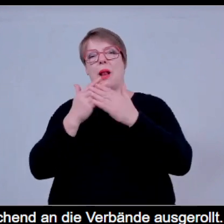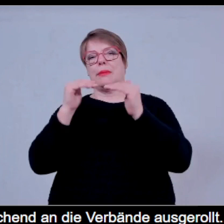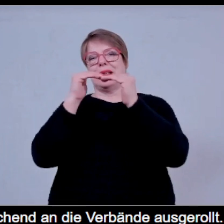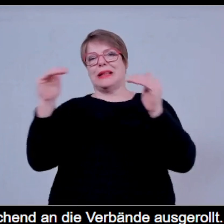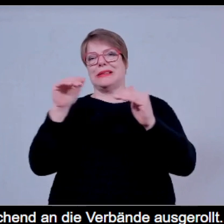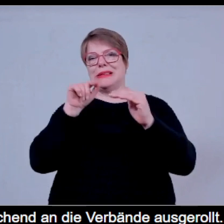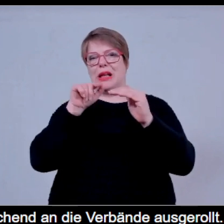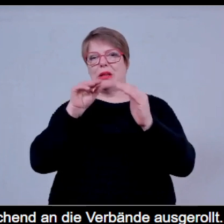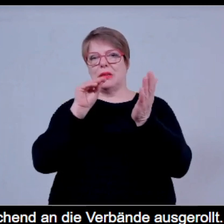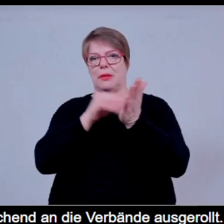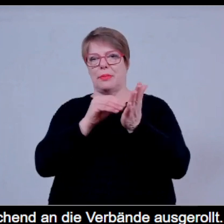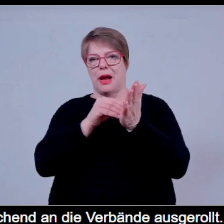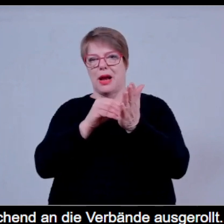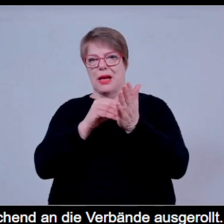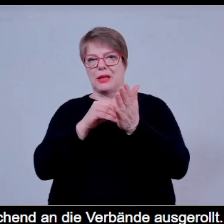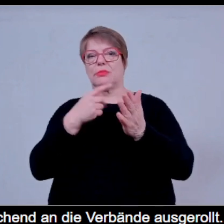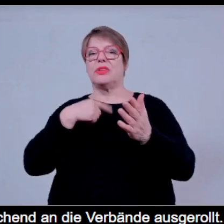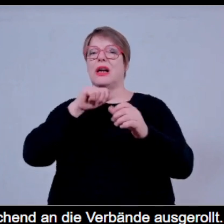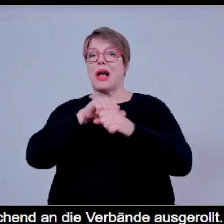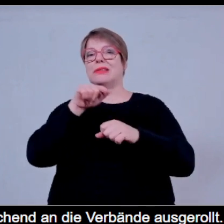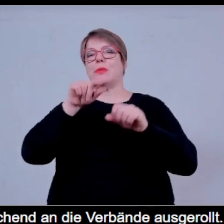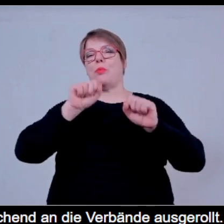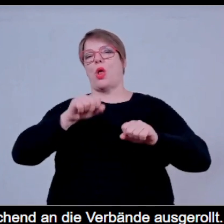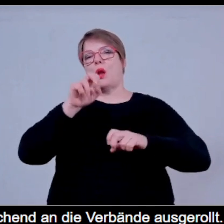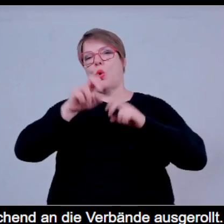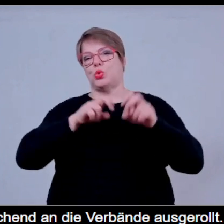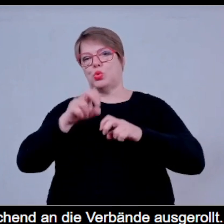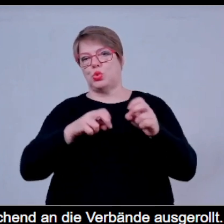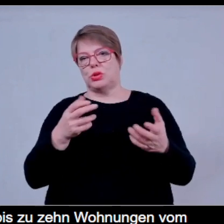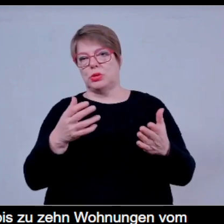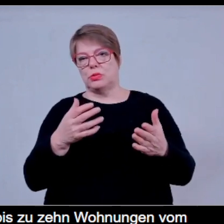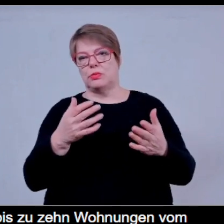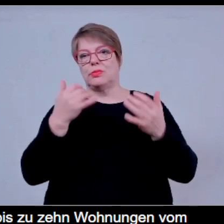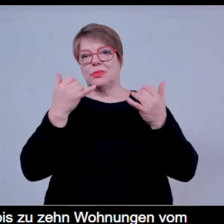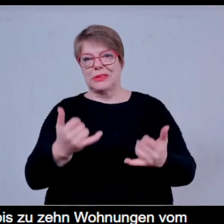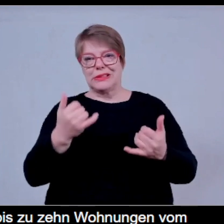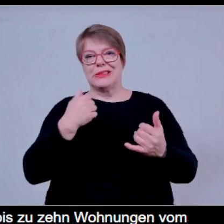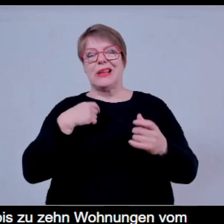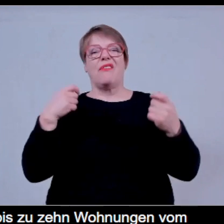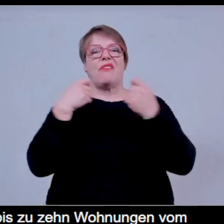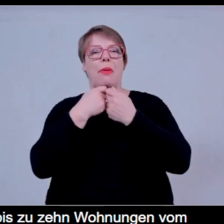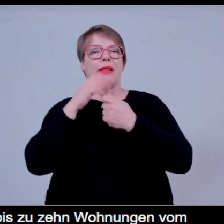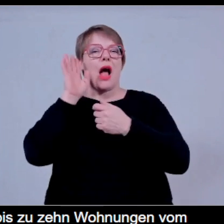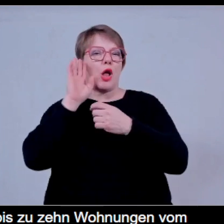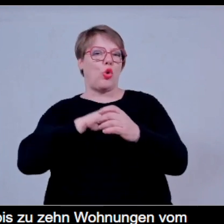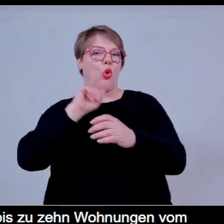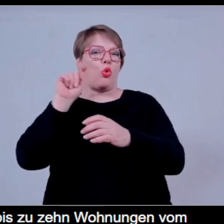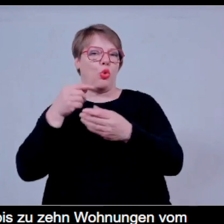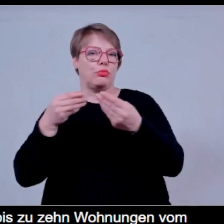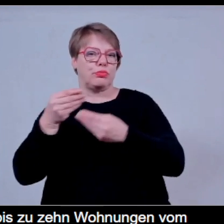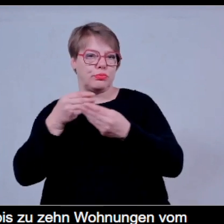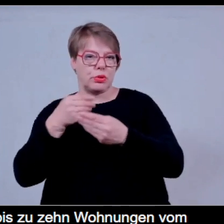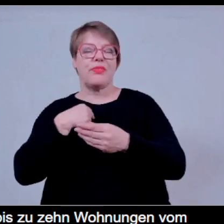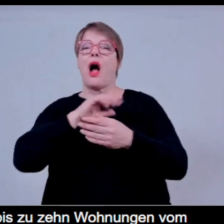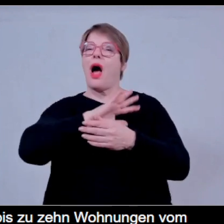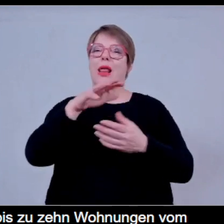Möglichkeit noch im ersten Quartal 2023. Dann haben wir alle Dinge, die im Bauland-Mobilisierungsgesetz möglich